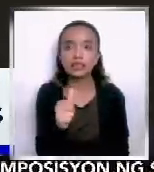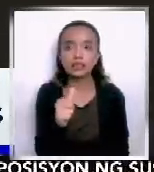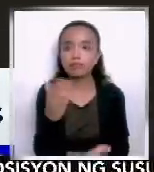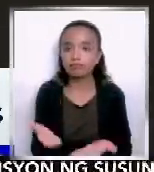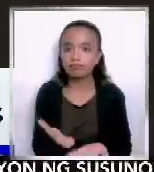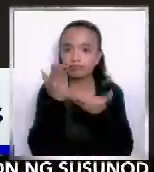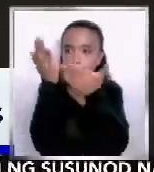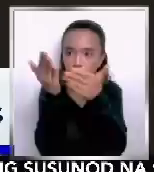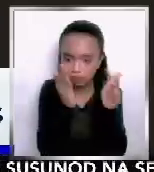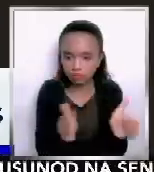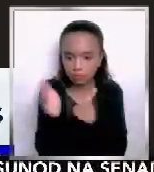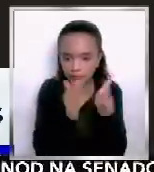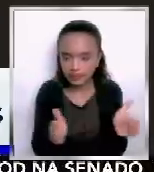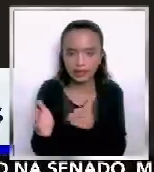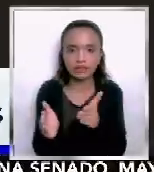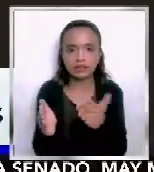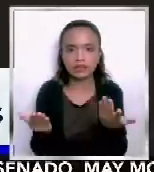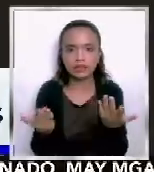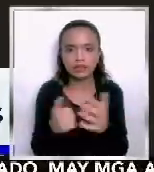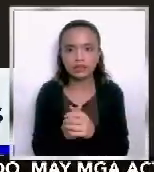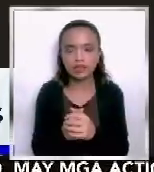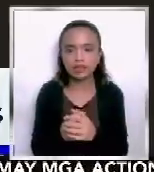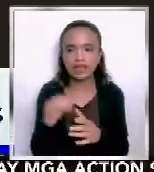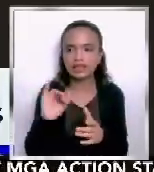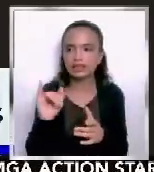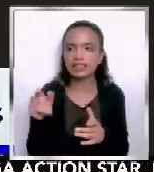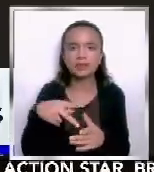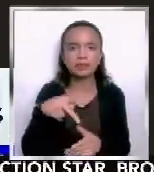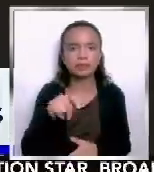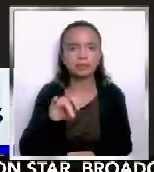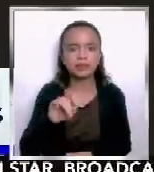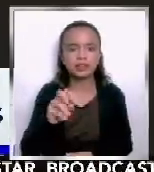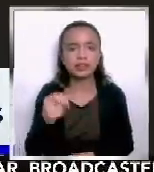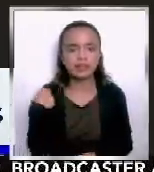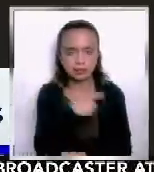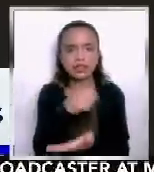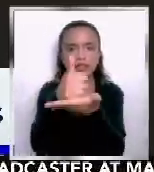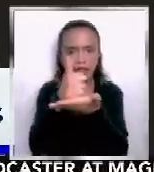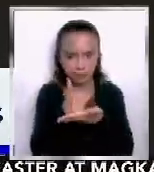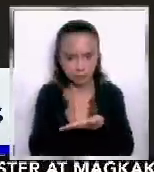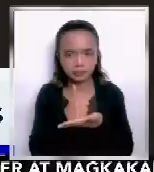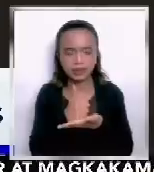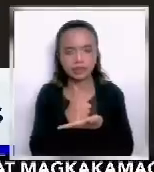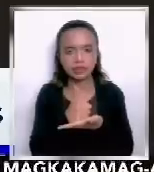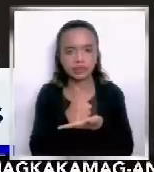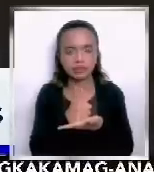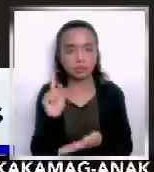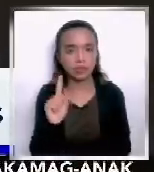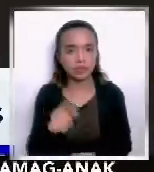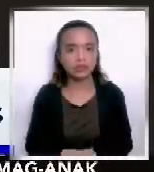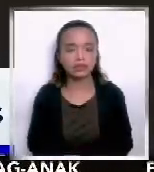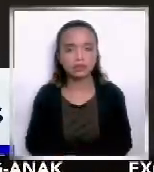agenda of animosity, tulungan ninyo lang na humuna kami na pagtuunan at gamitin natin ang